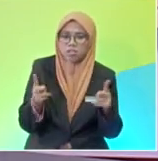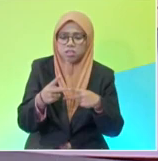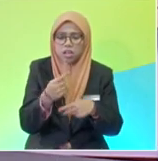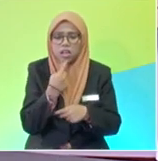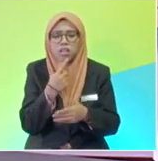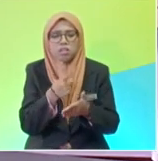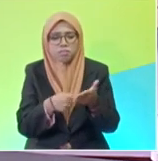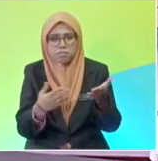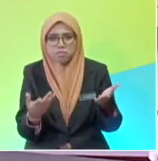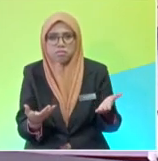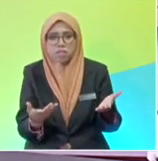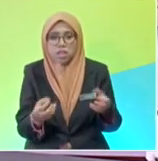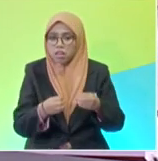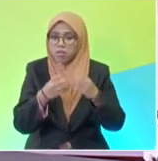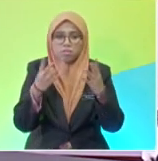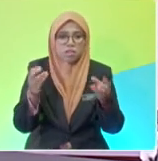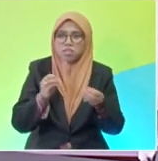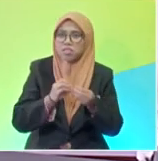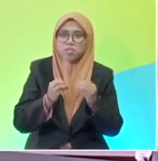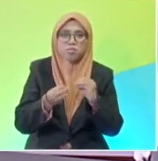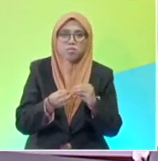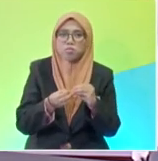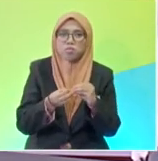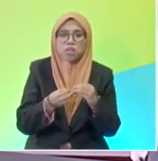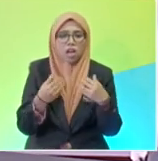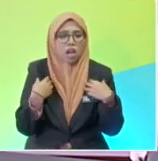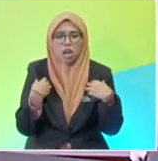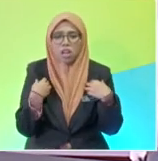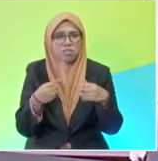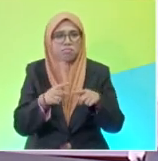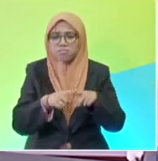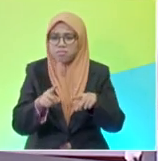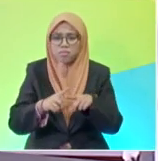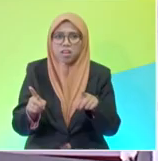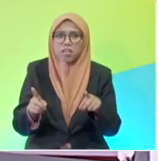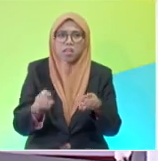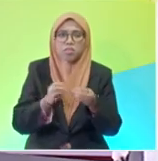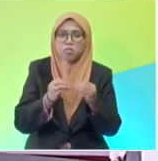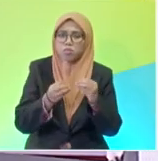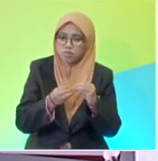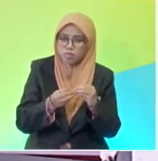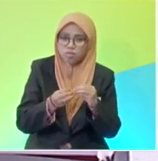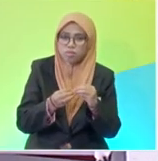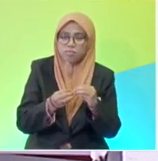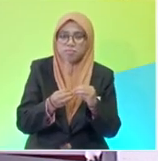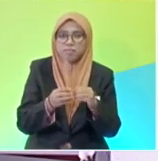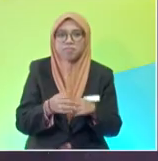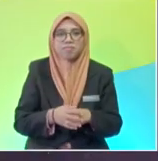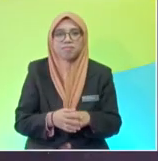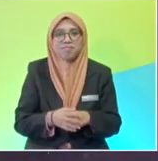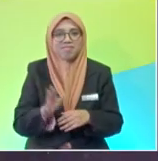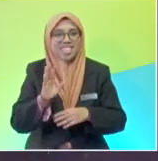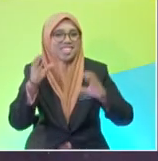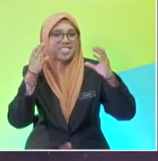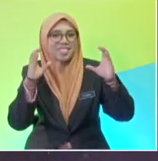ni? Banyaknya nombor. Ada macam-macam nombor lah dekat dalam kotak ni. Mira? Ayah Cikgu